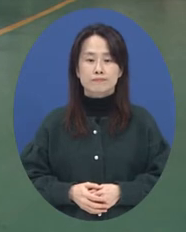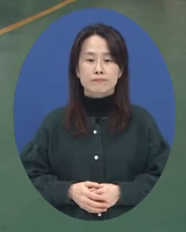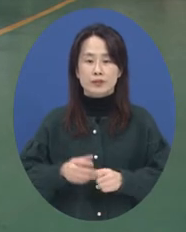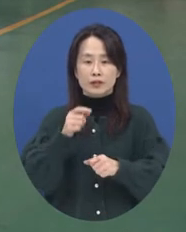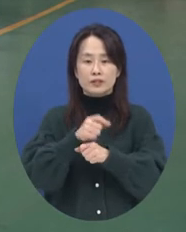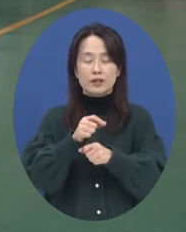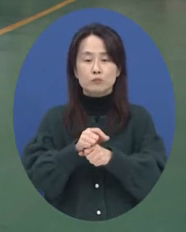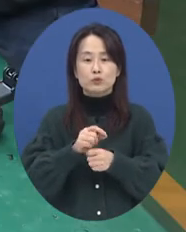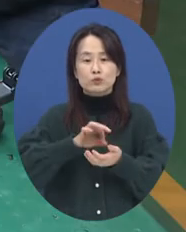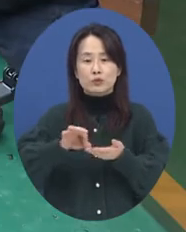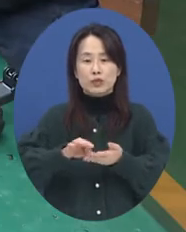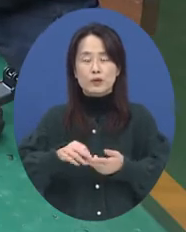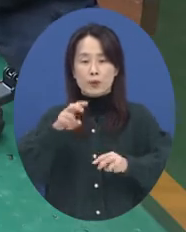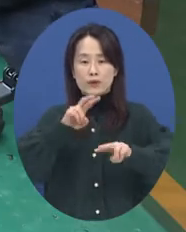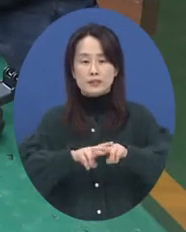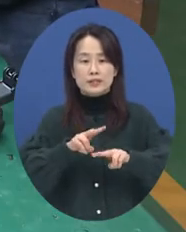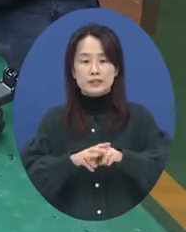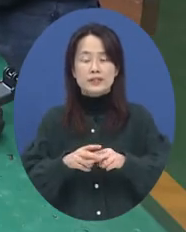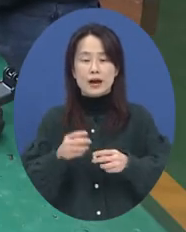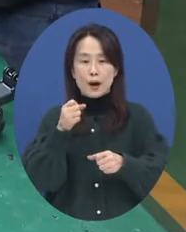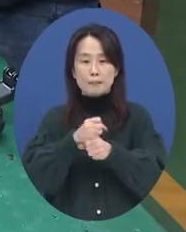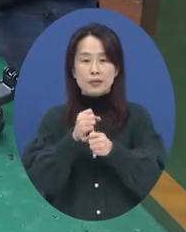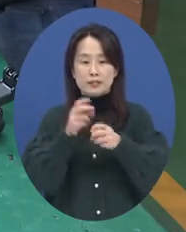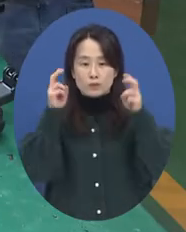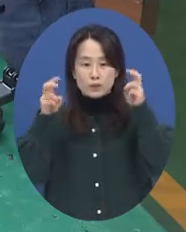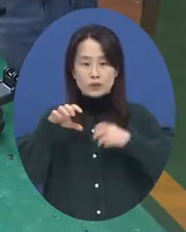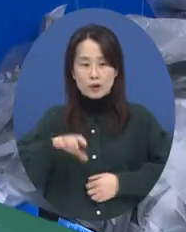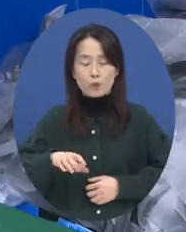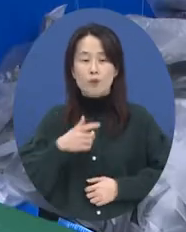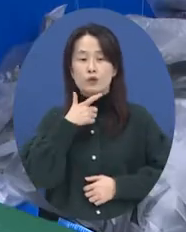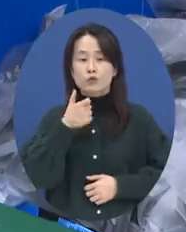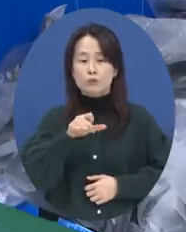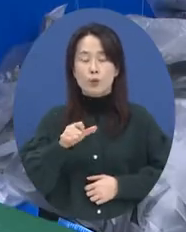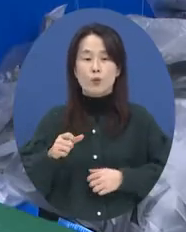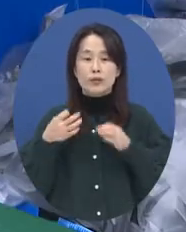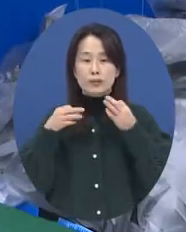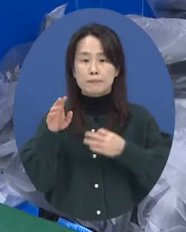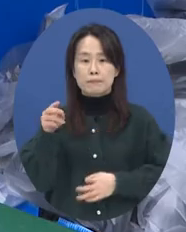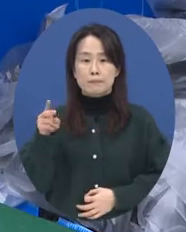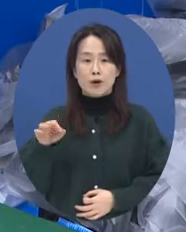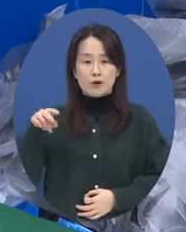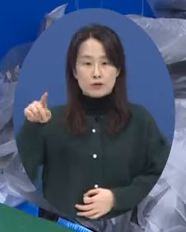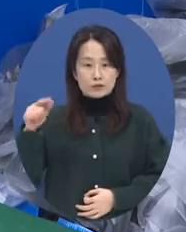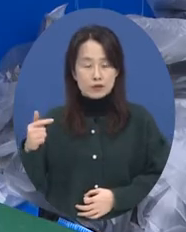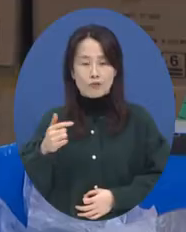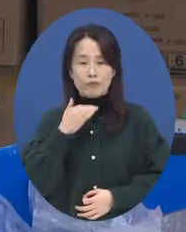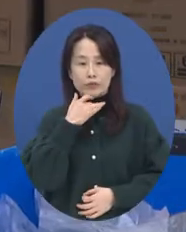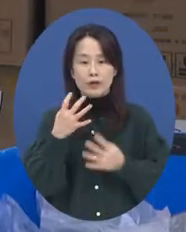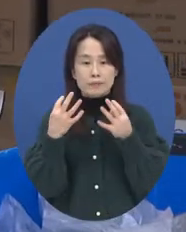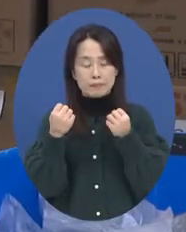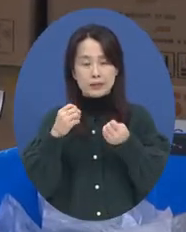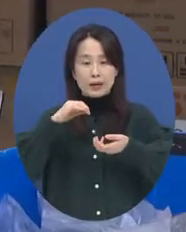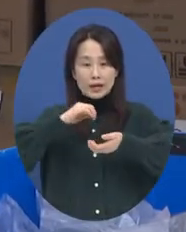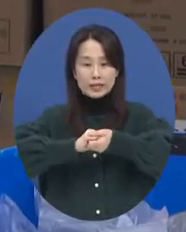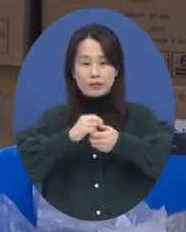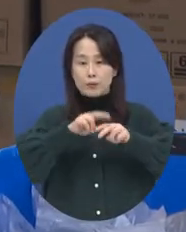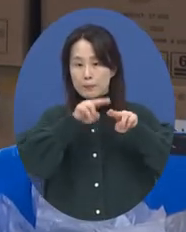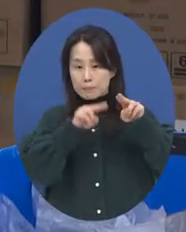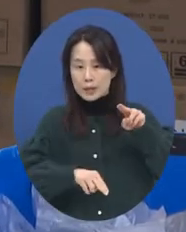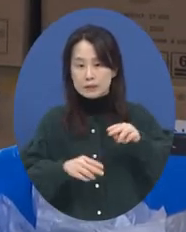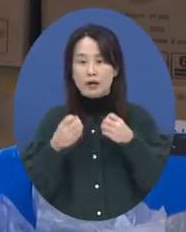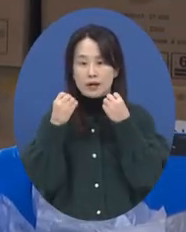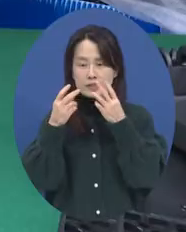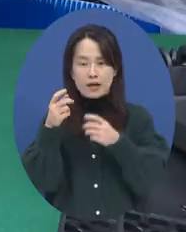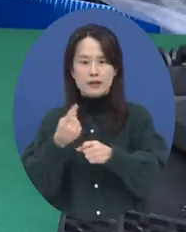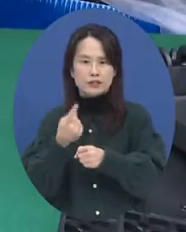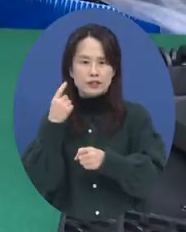사무용이자 제조기업 정규직 근로자로 근무하고 있는 65세 김병선 씨. 고령의 정년 퇴직자였지만 지난해 새